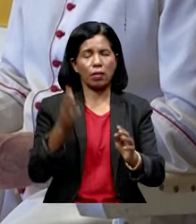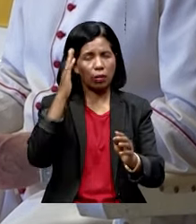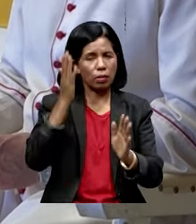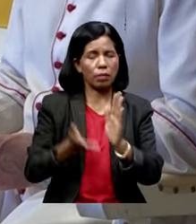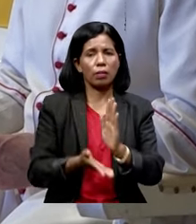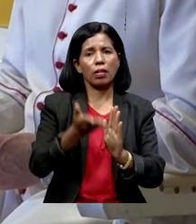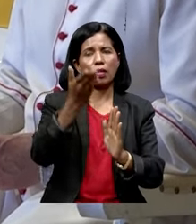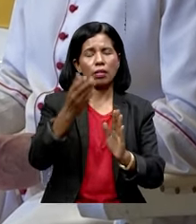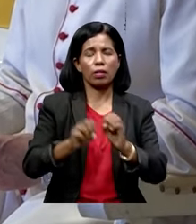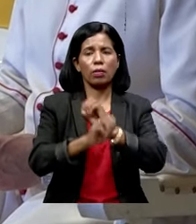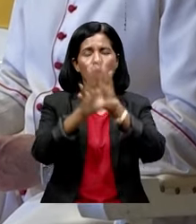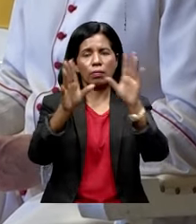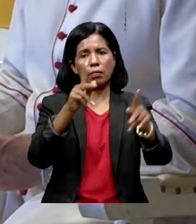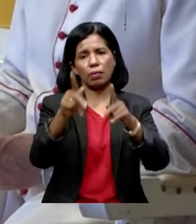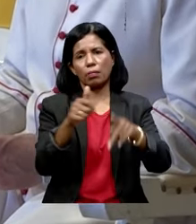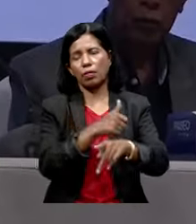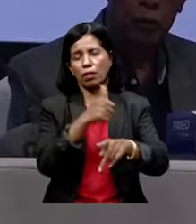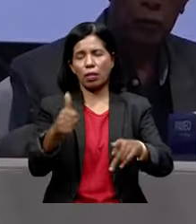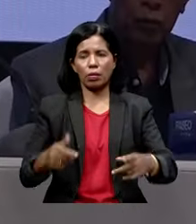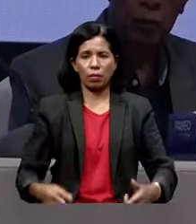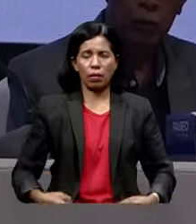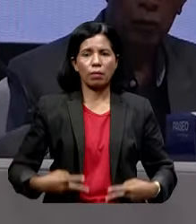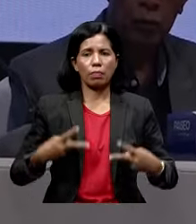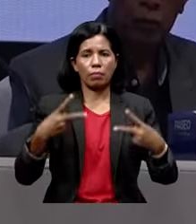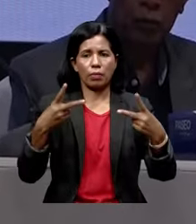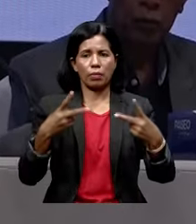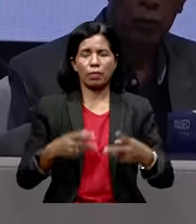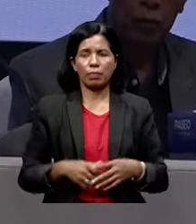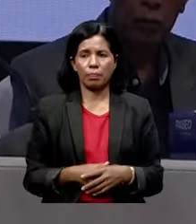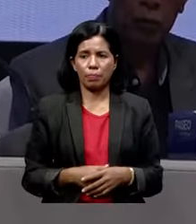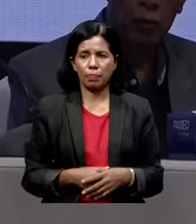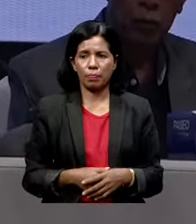di bele sai Roma ba evasia luk ne moris. Azina Lola, Dilma Suzeti, Diamen.